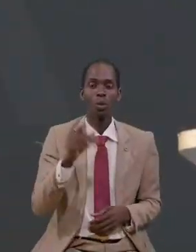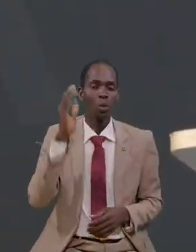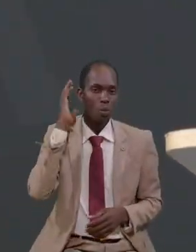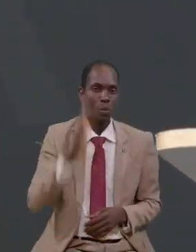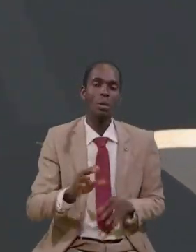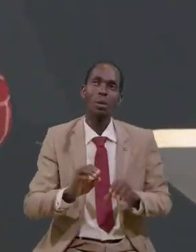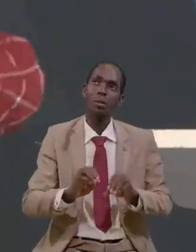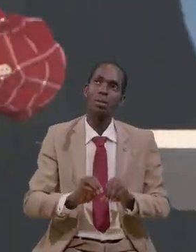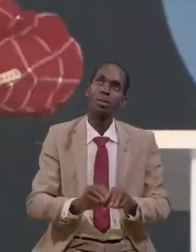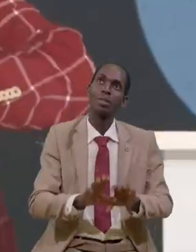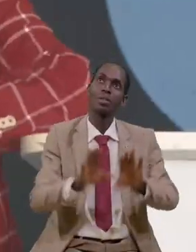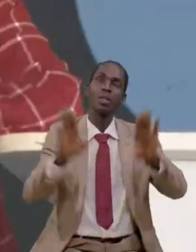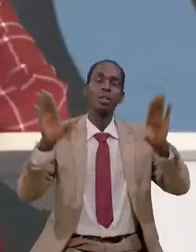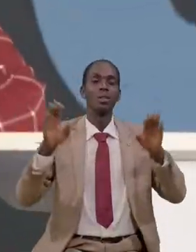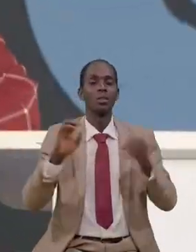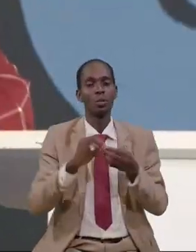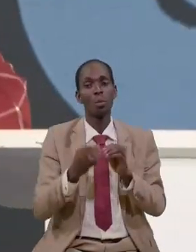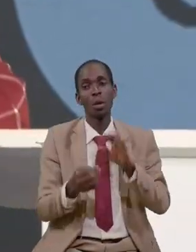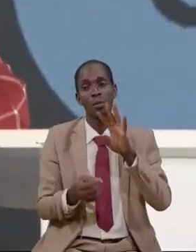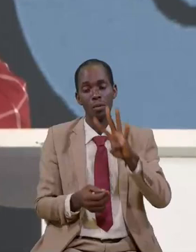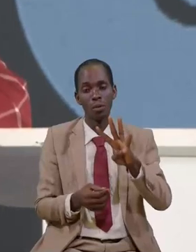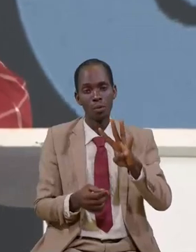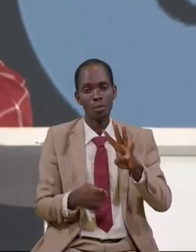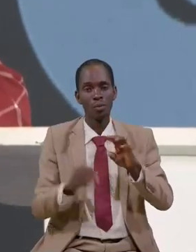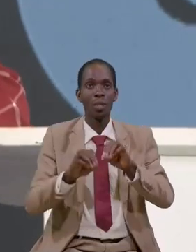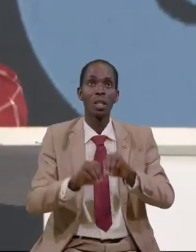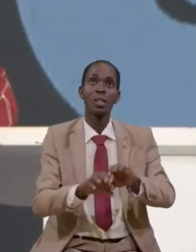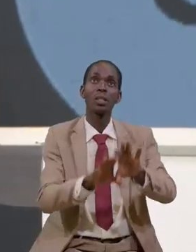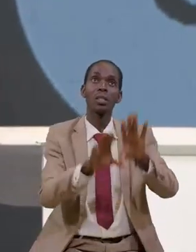Vous allez briller.